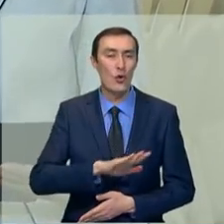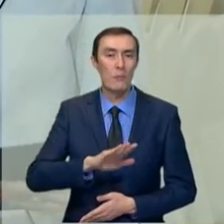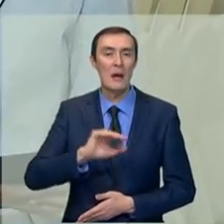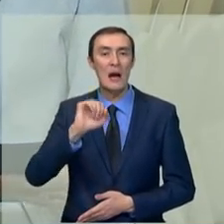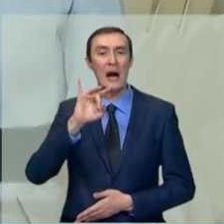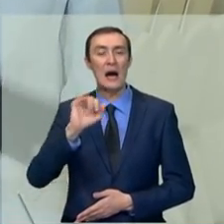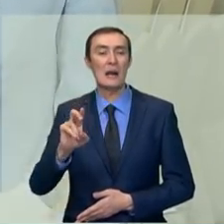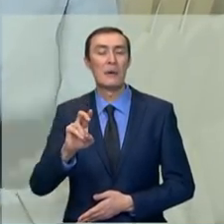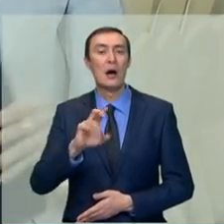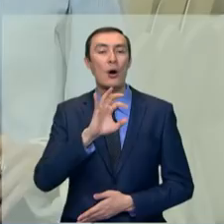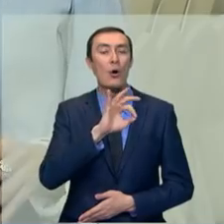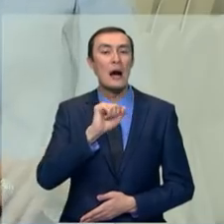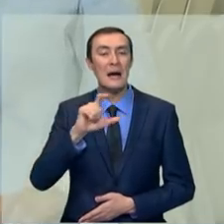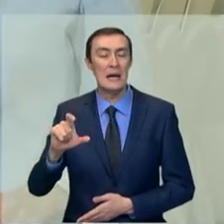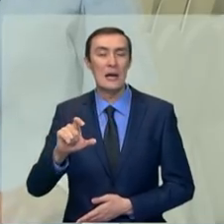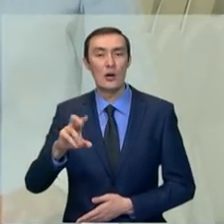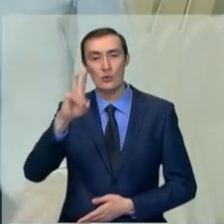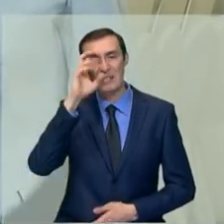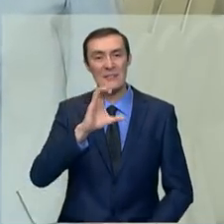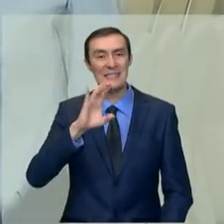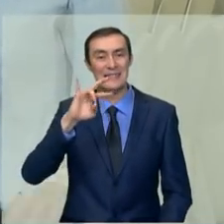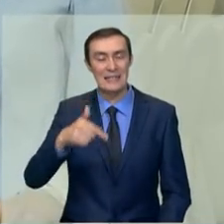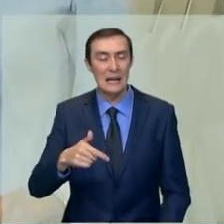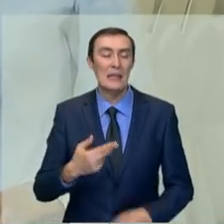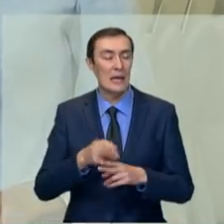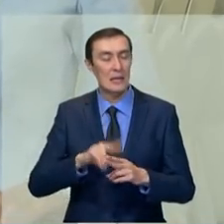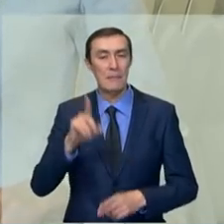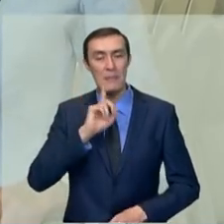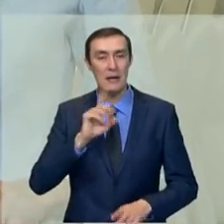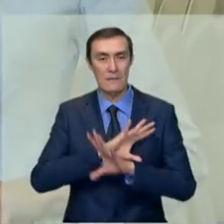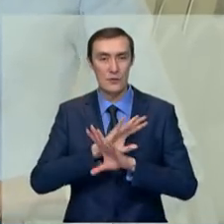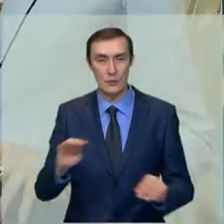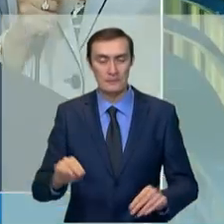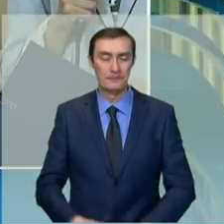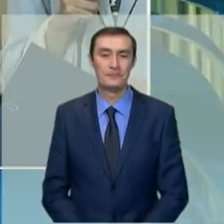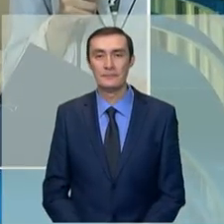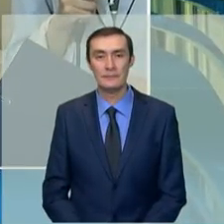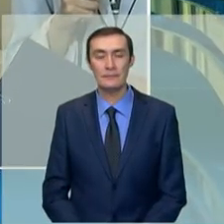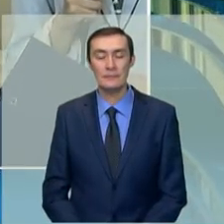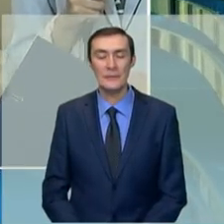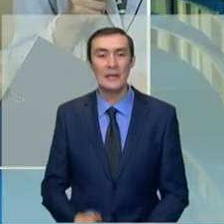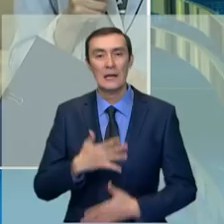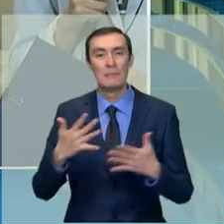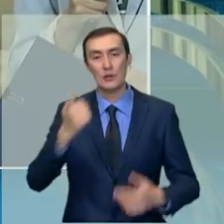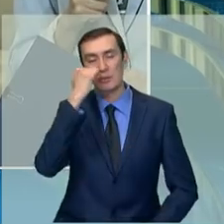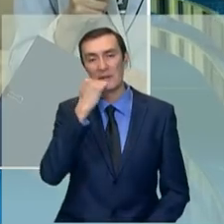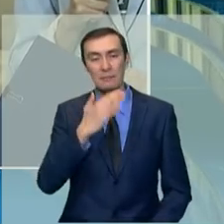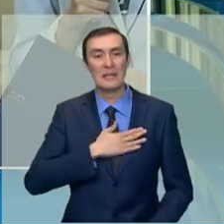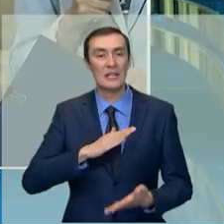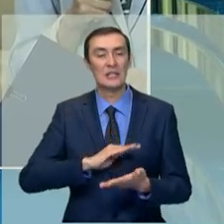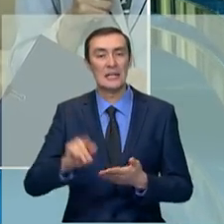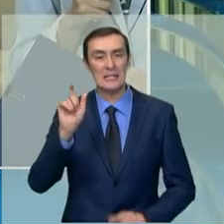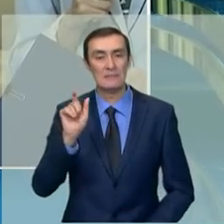Арабских Эмиратов и стран СНГ. У меня все. Айгуль, вам слово. Спасибо, Настя. Это была